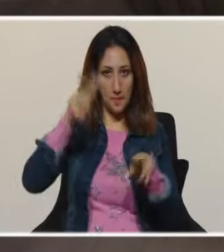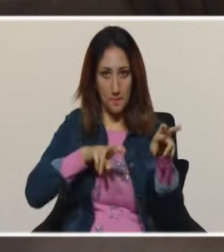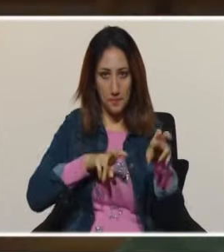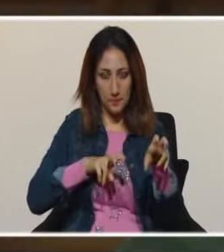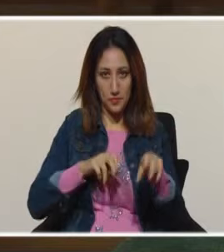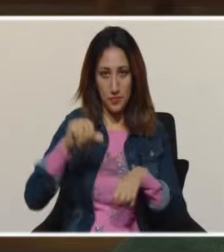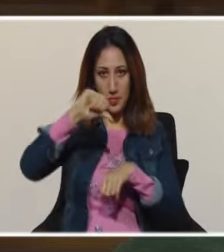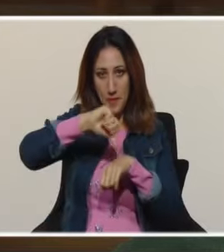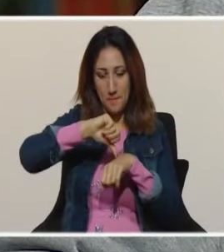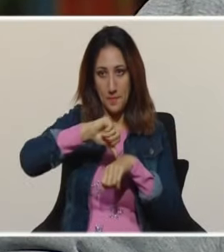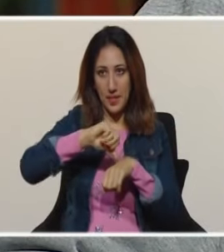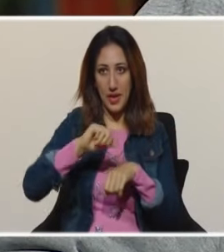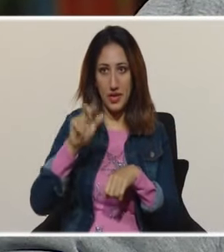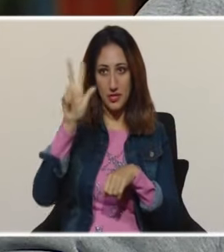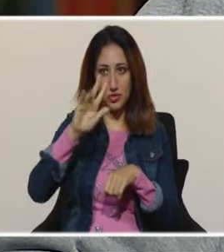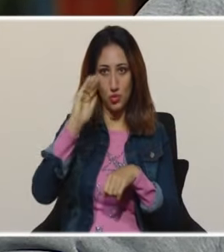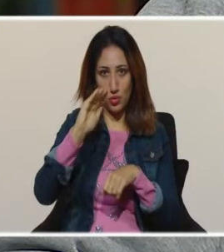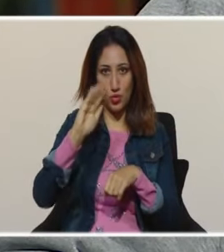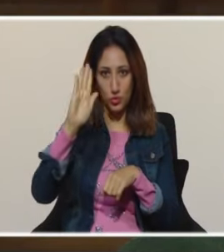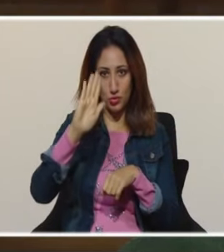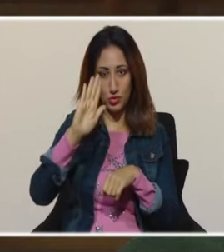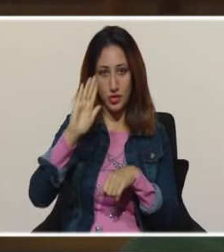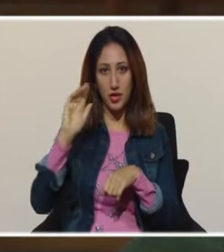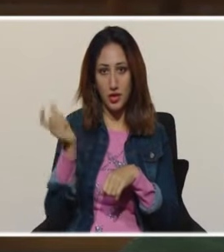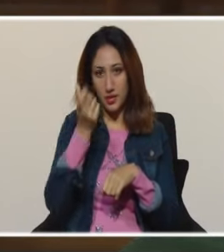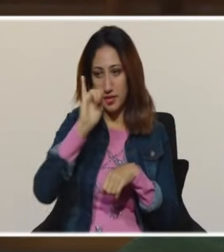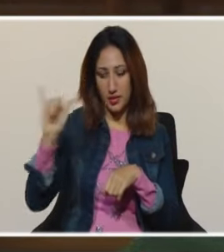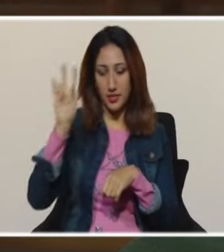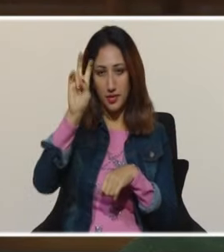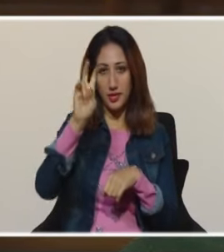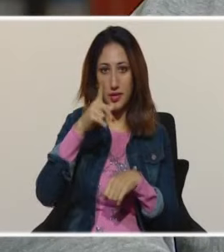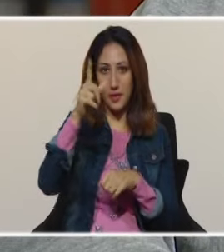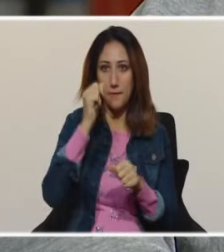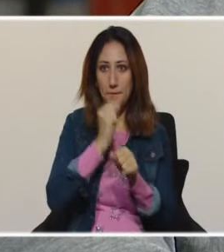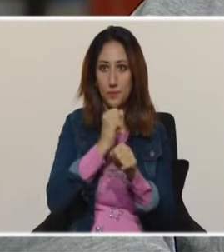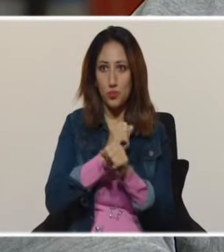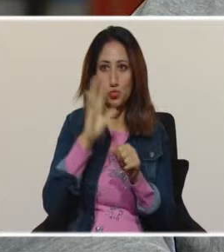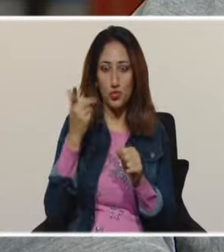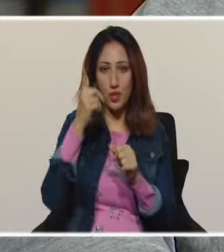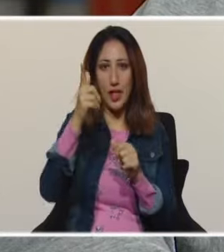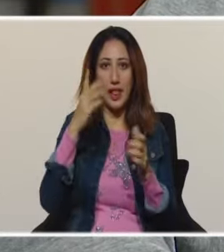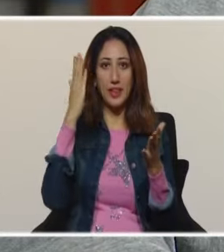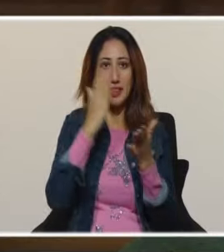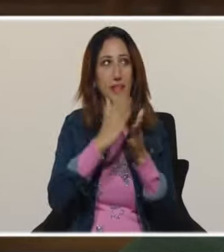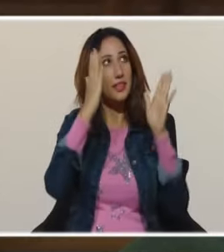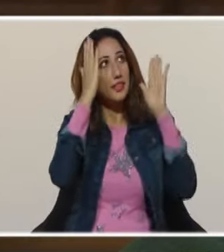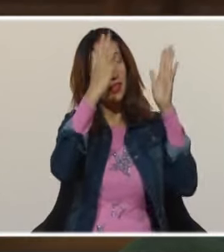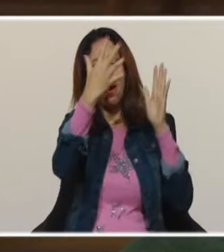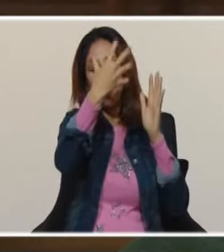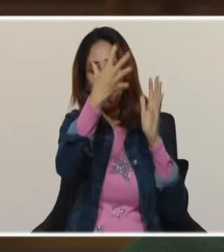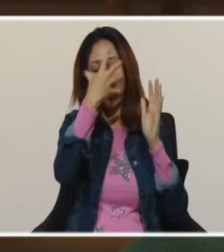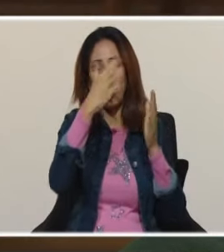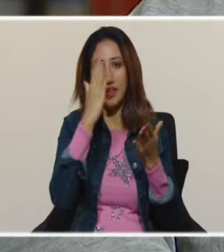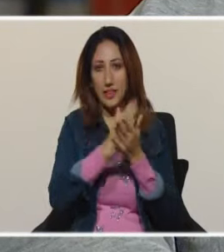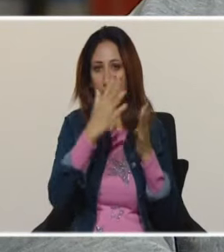الحسنيه. عندك كم سنه؟ انا عندي 43 سنه. كنت بتشتغل ايه قبل الحادثه اللي حصلت لك؟ انا كنت تبريد وتكييف. ايه الحادثه بقى اللي